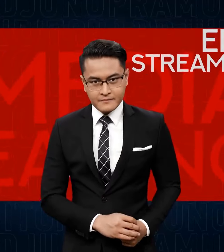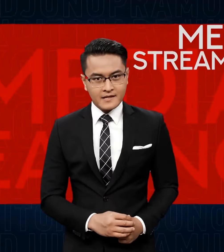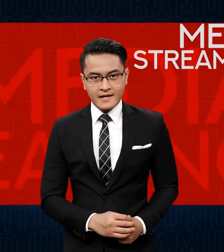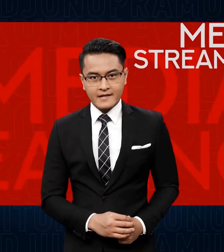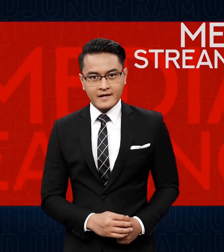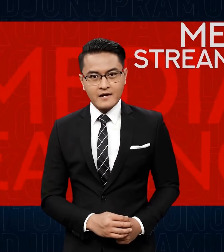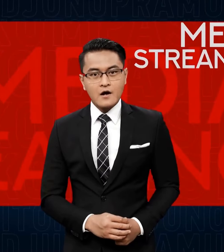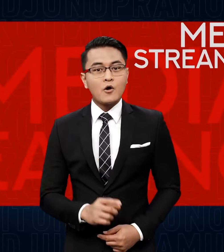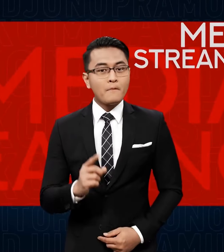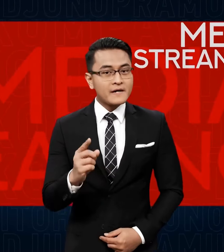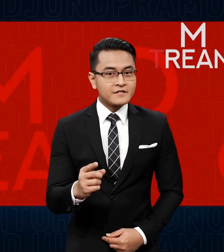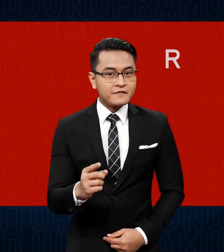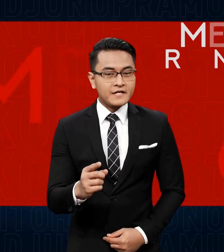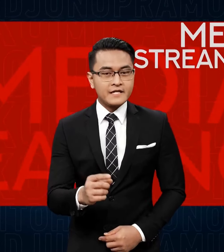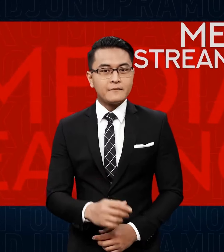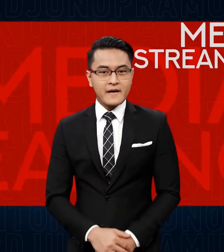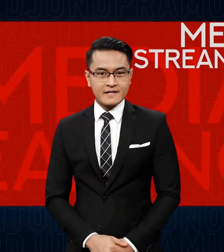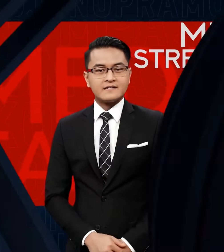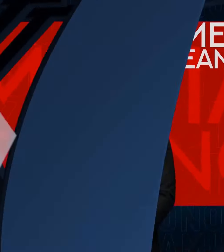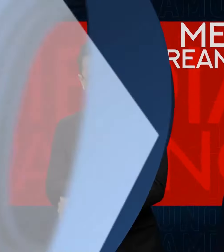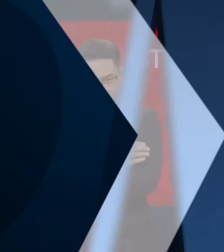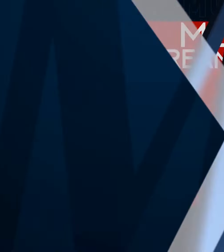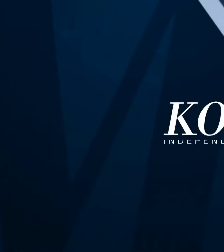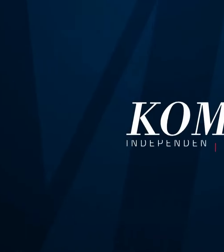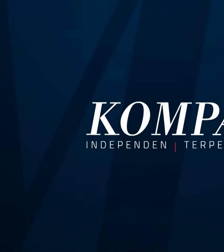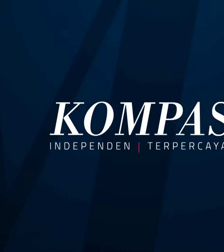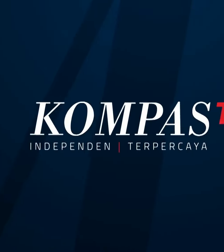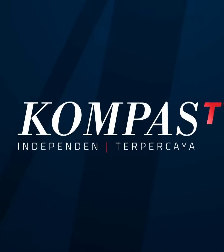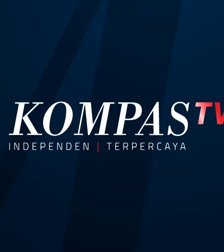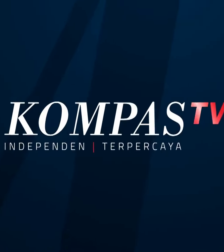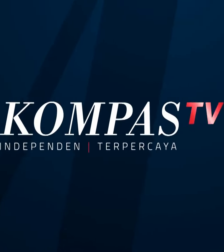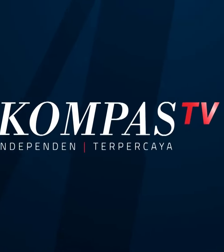media streaming lainnya Kompas TV independen terpercaya